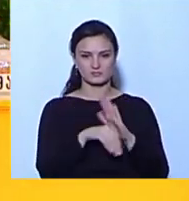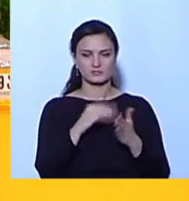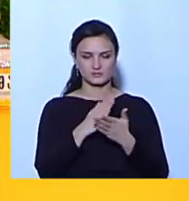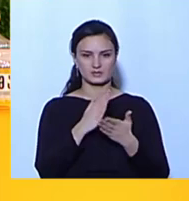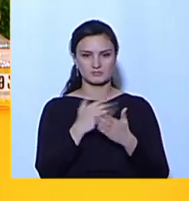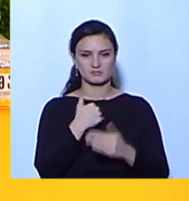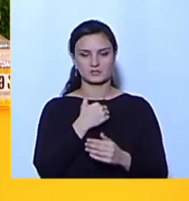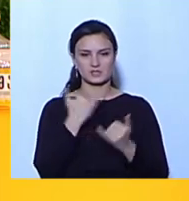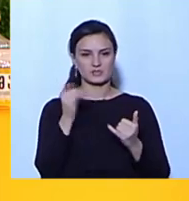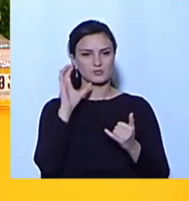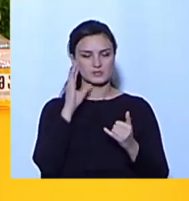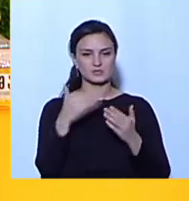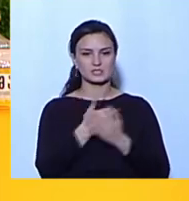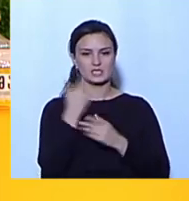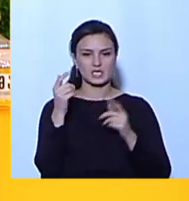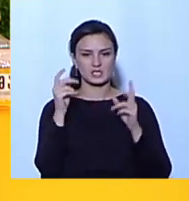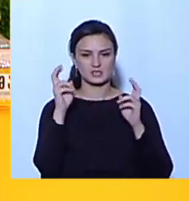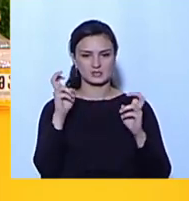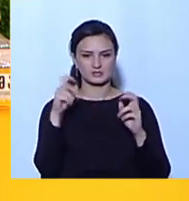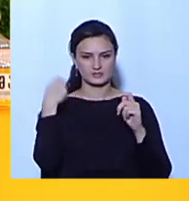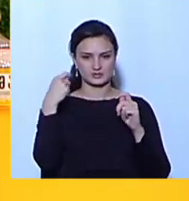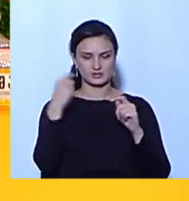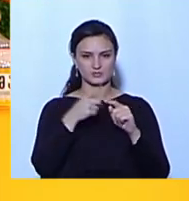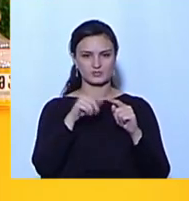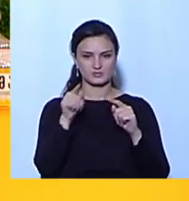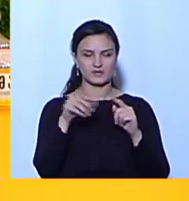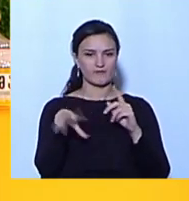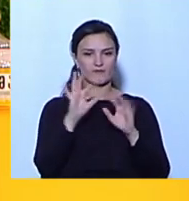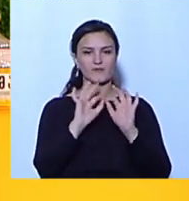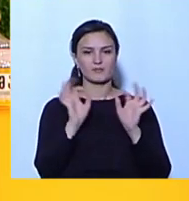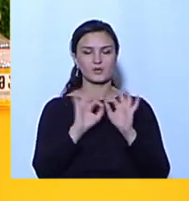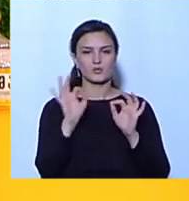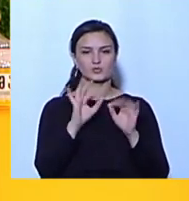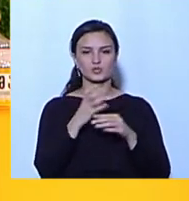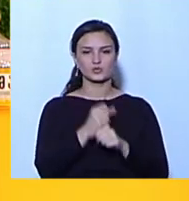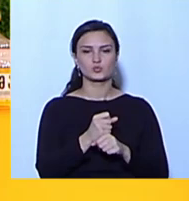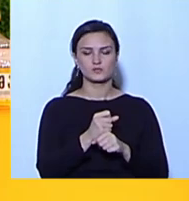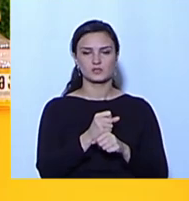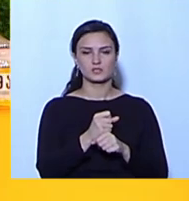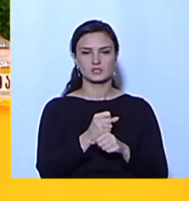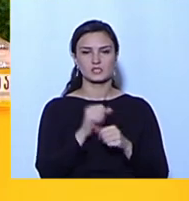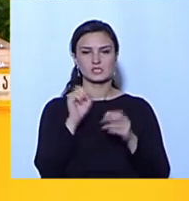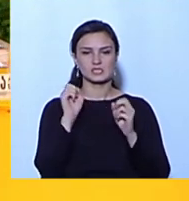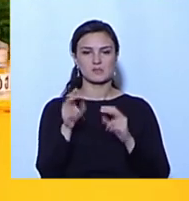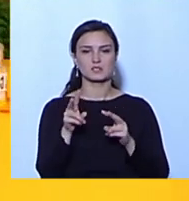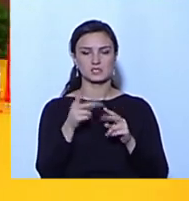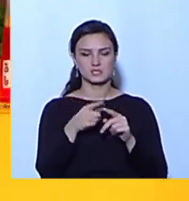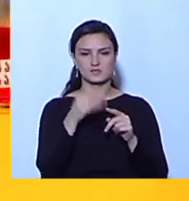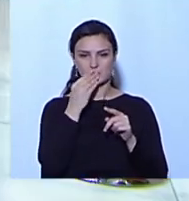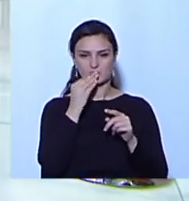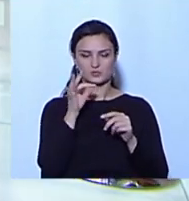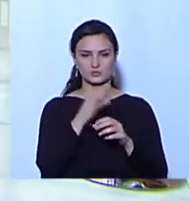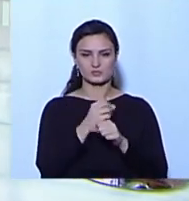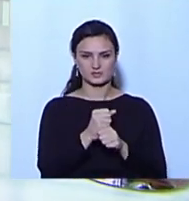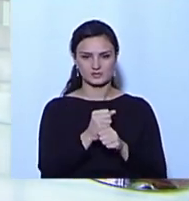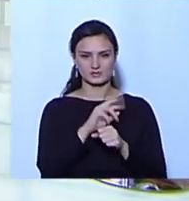გახლავთ. ეხლა მე მინდა მოისმინოთ სიახლის ბლოკი, რომელიც ხას უსვამს შეზღუდვის საფრთხეს, კვებით შეზღუდვის